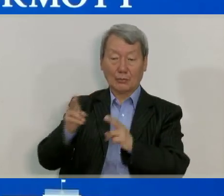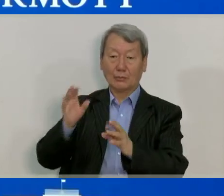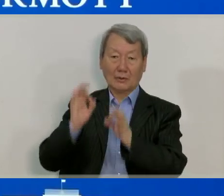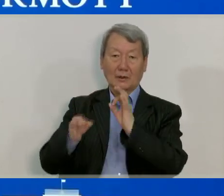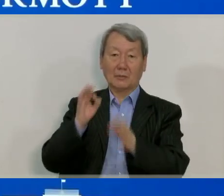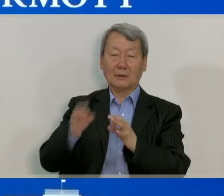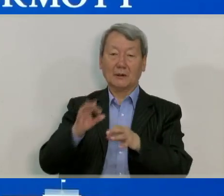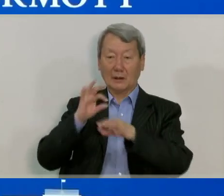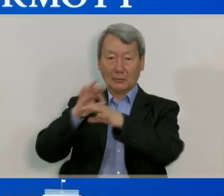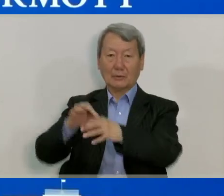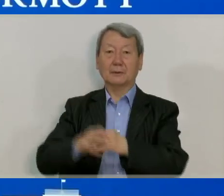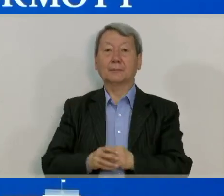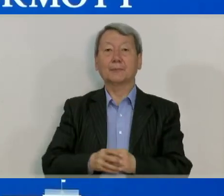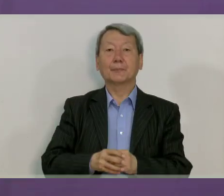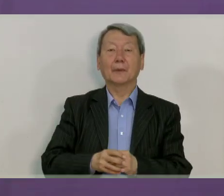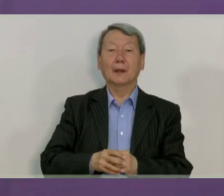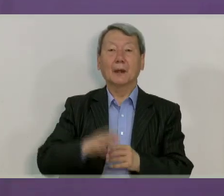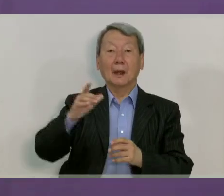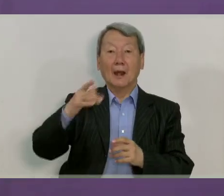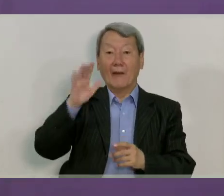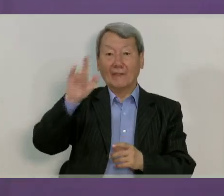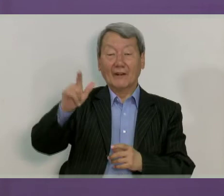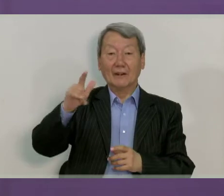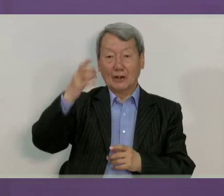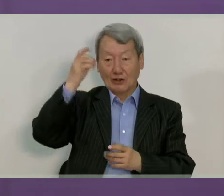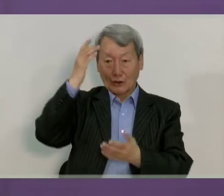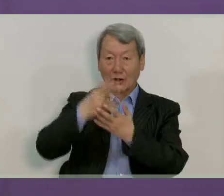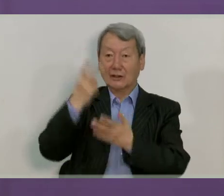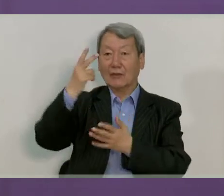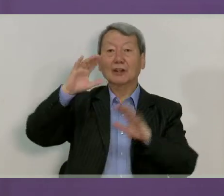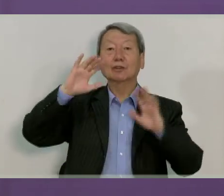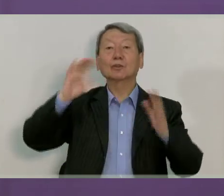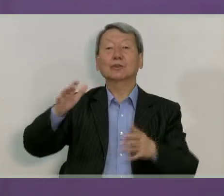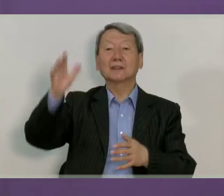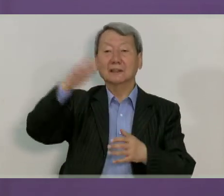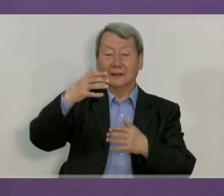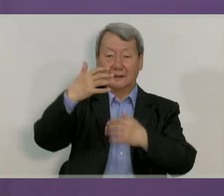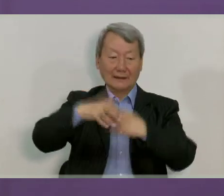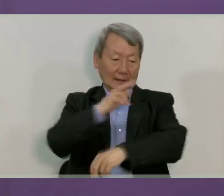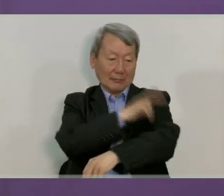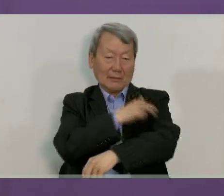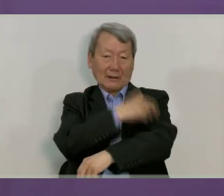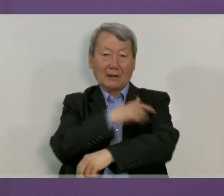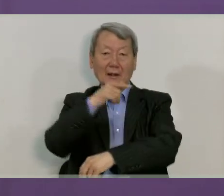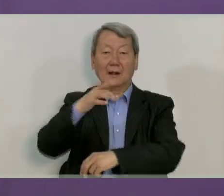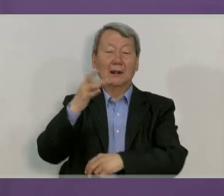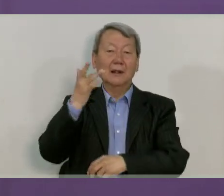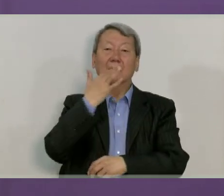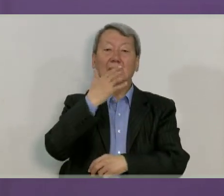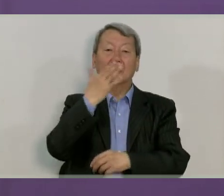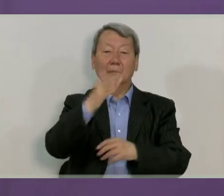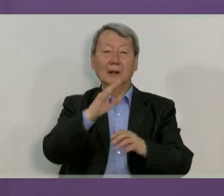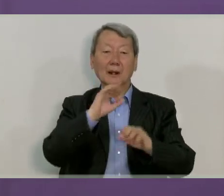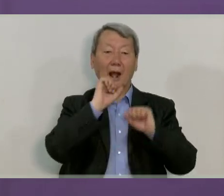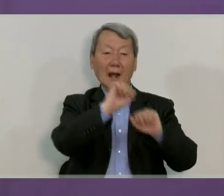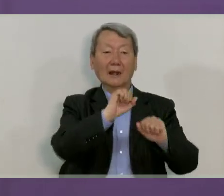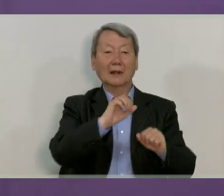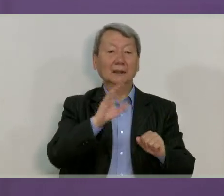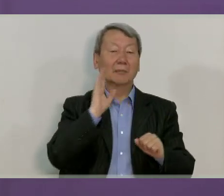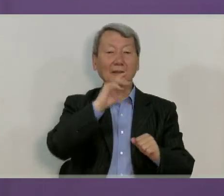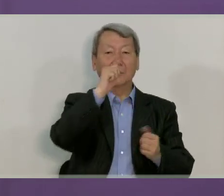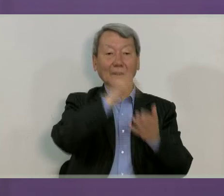работа проводится. Сообщили, что еще два случая заболевания среди медиков выявлены в Национальном центре охраны материнства и